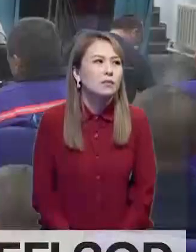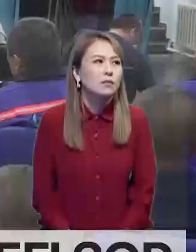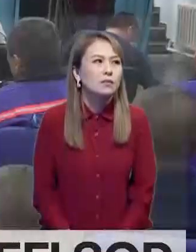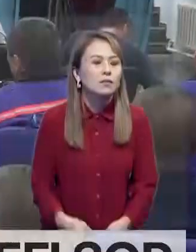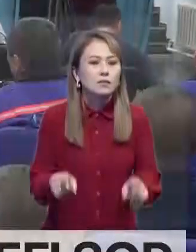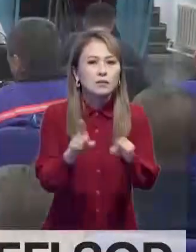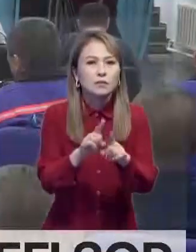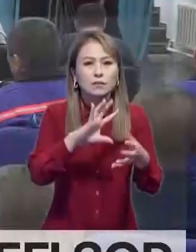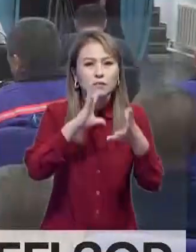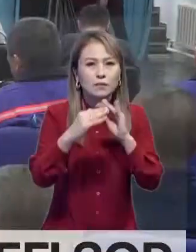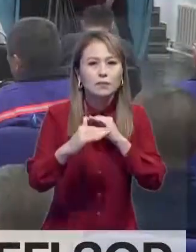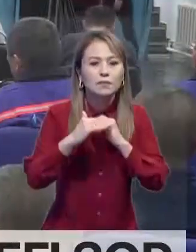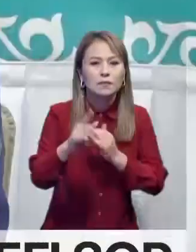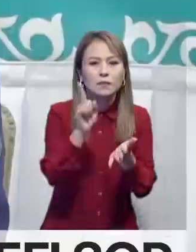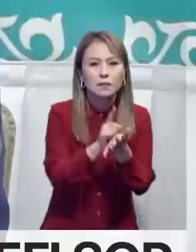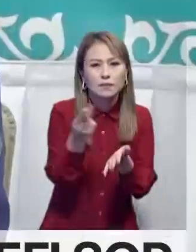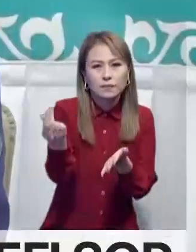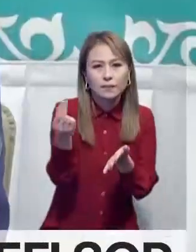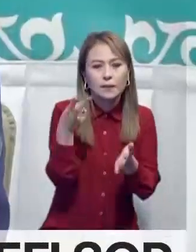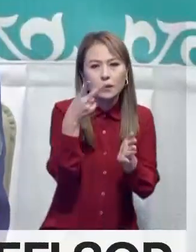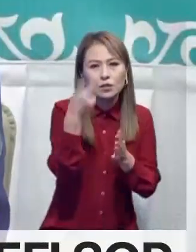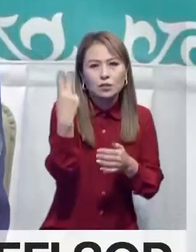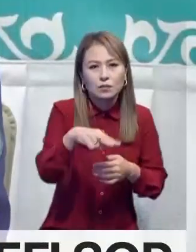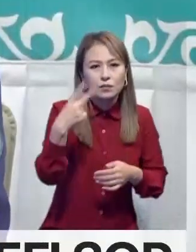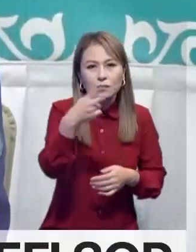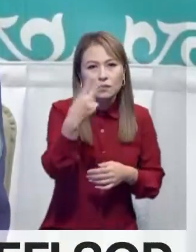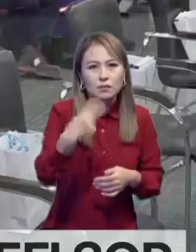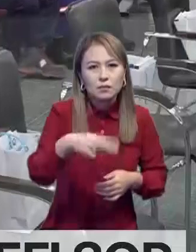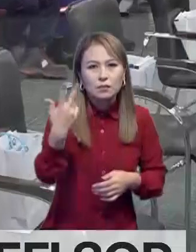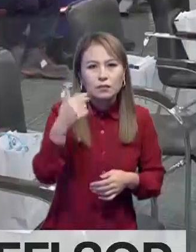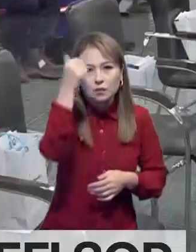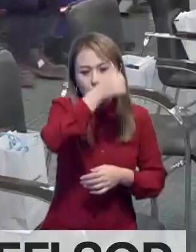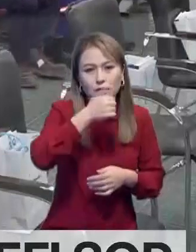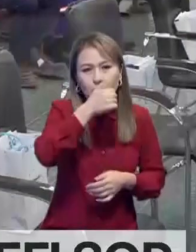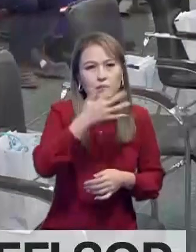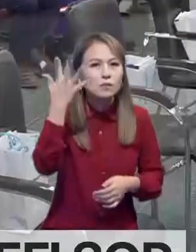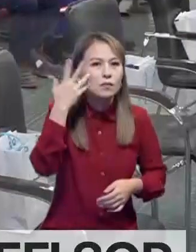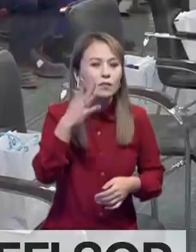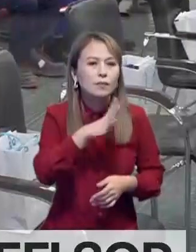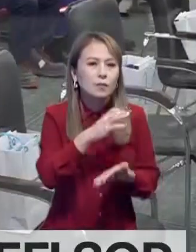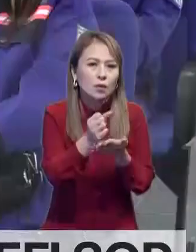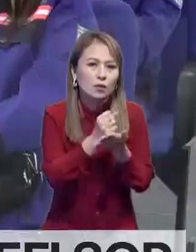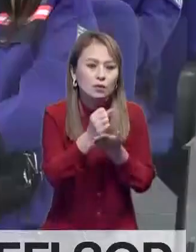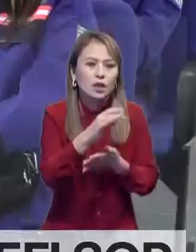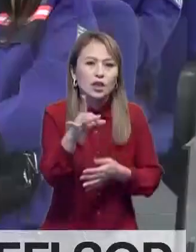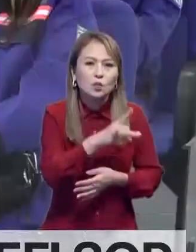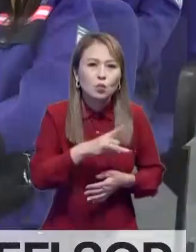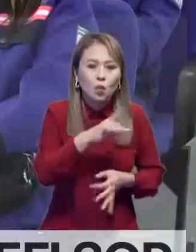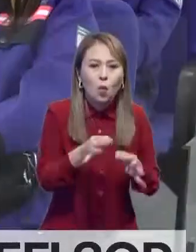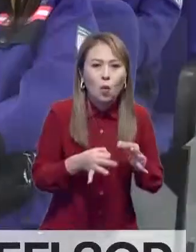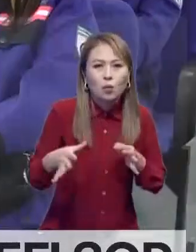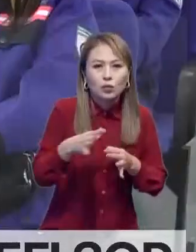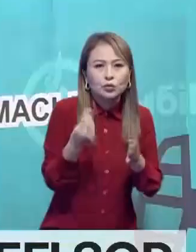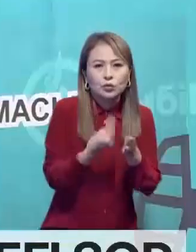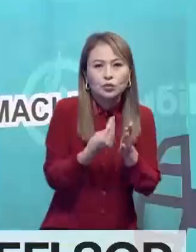Ембі мұнай газ еліміздегі ірі салық төлеушілердің бірі. 2020-2023 жылдың 10 ай кезеңінде ұлттық қорға республикалық және облыстық